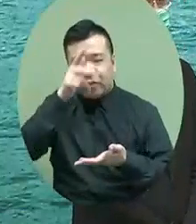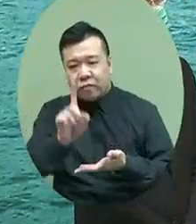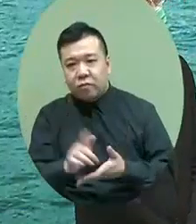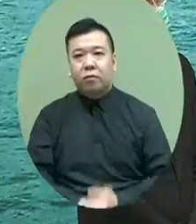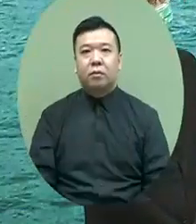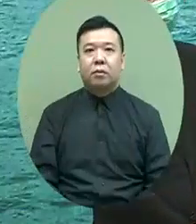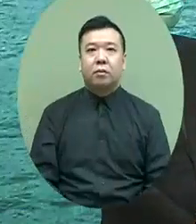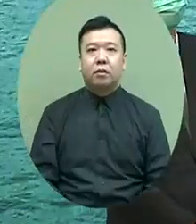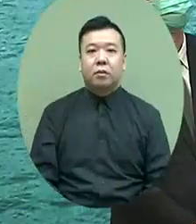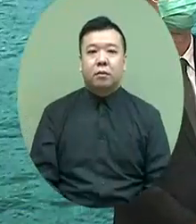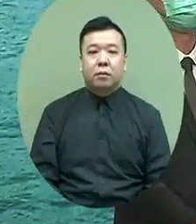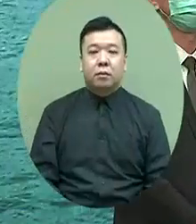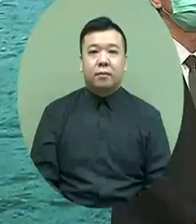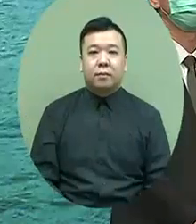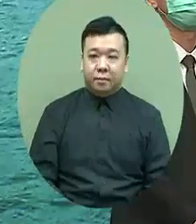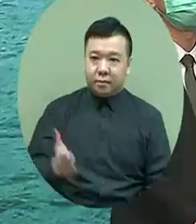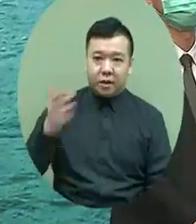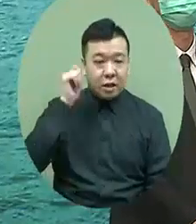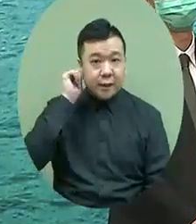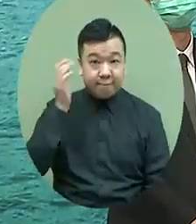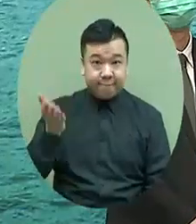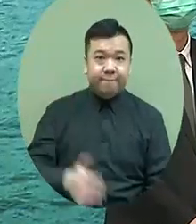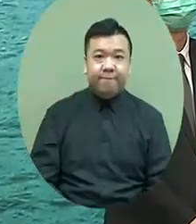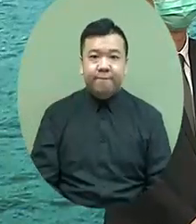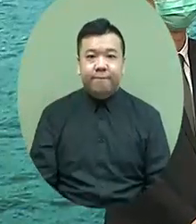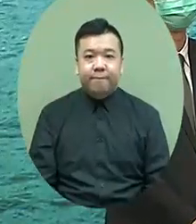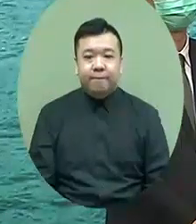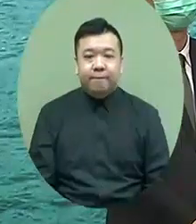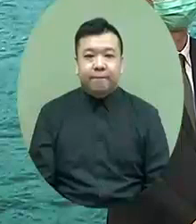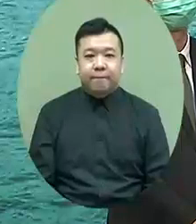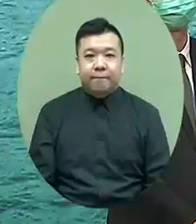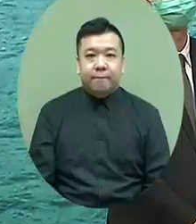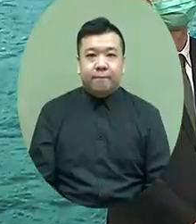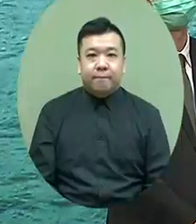嗯，好，俾後面那排女士啦。嗯，